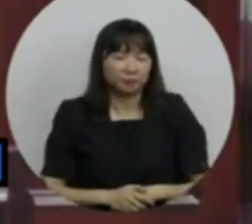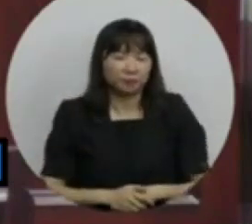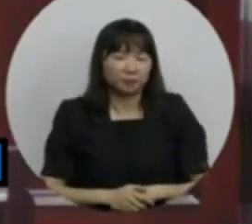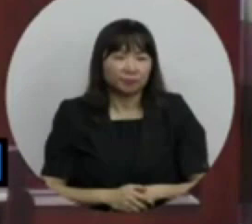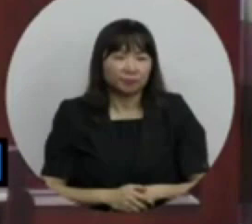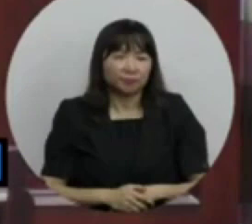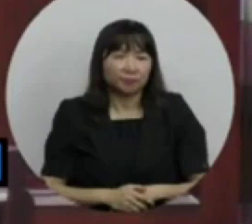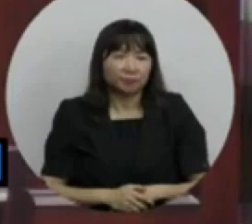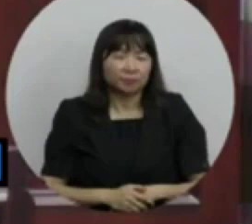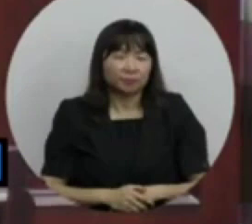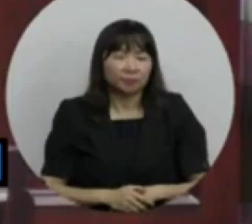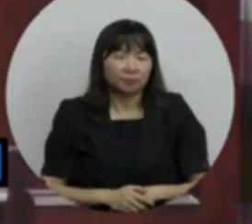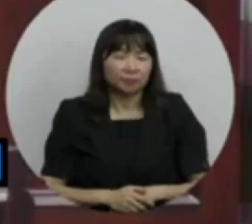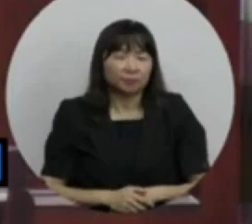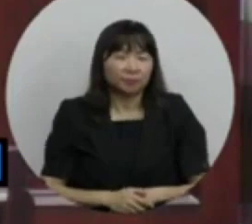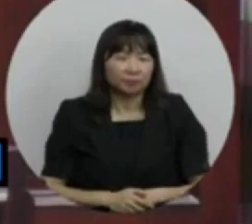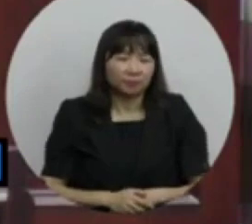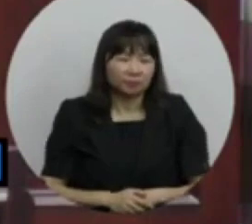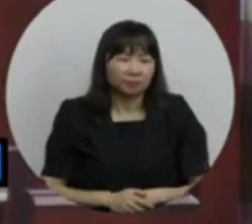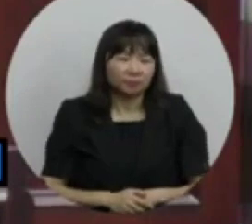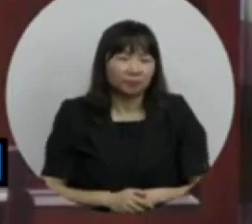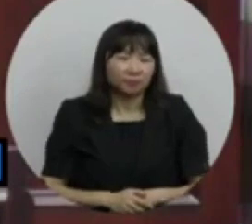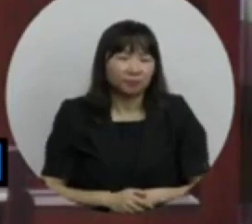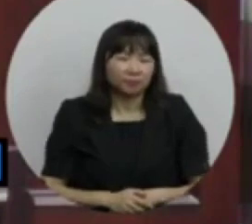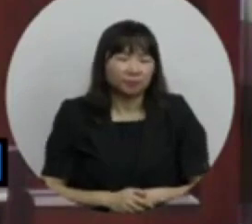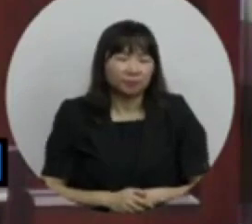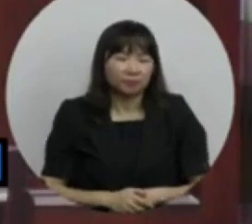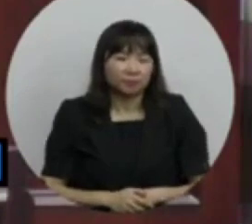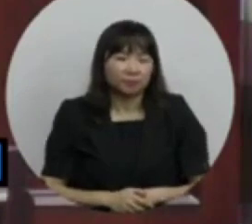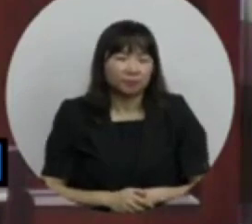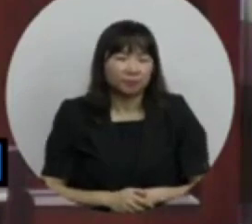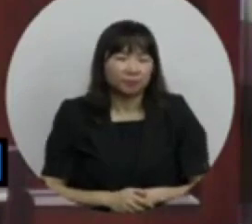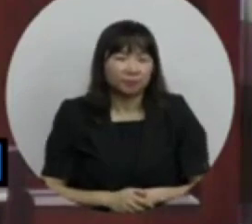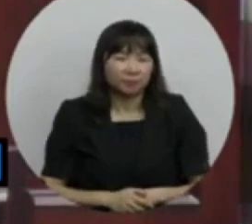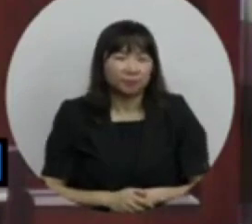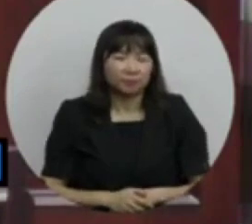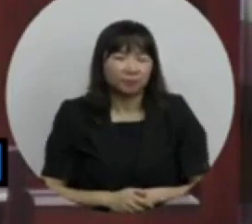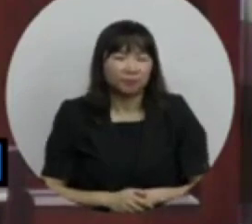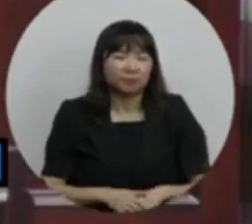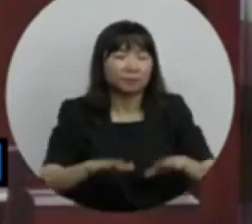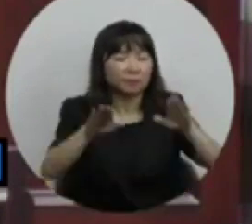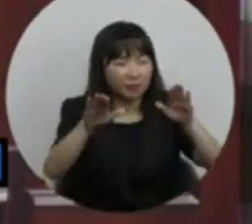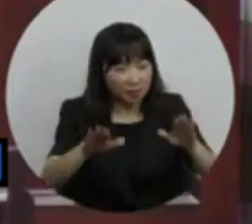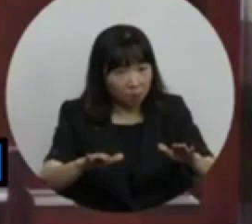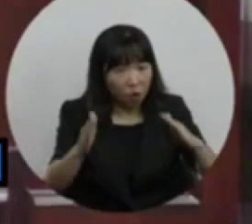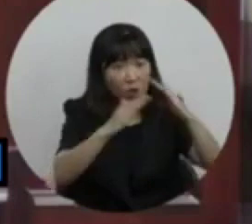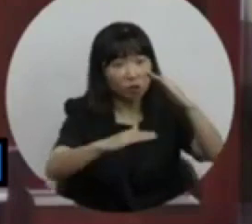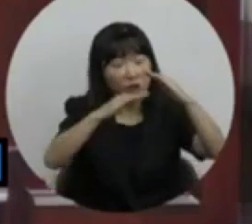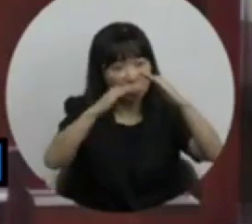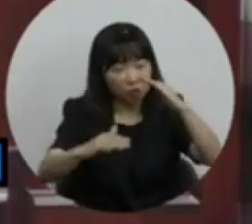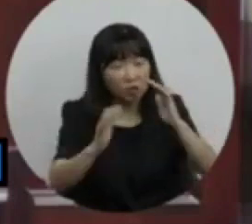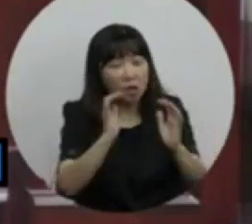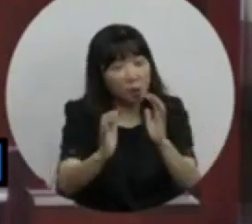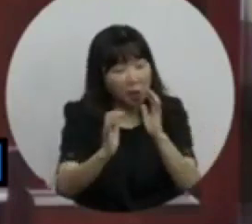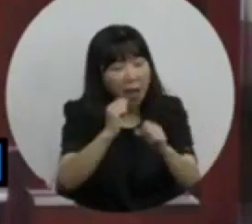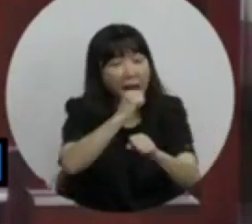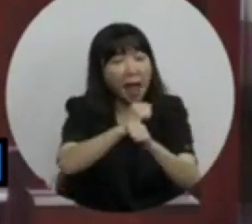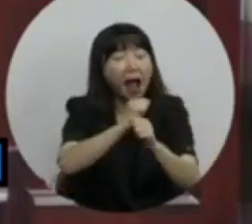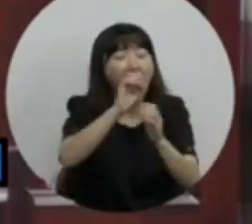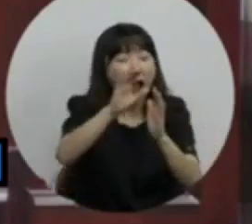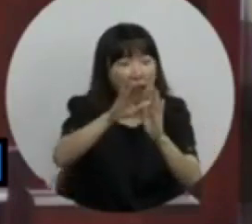의원님 여러분, 그리고 정문 지필이 언론인 여러분, 이번 정례회엔